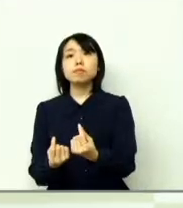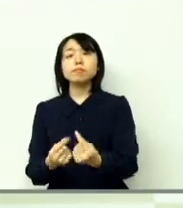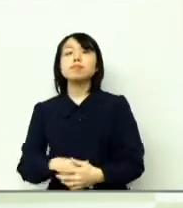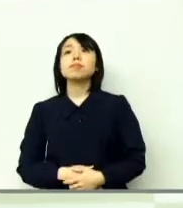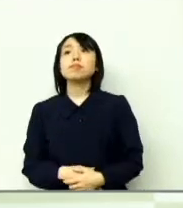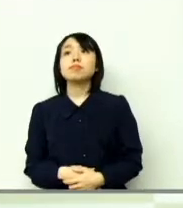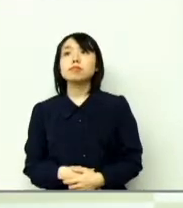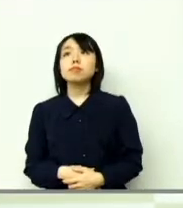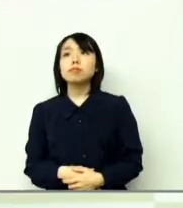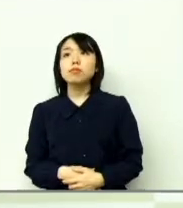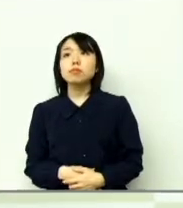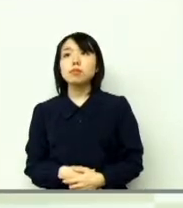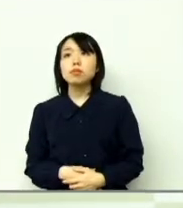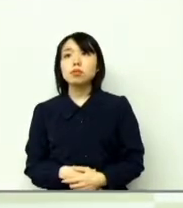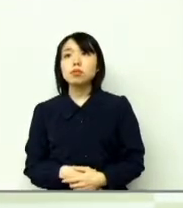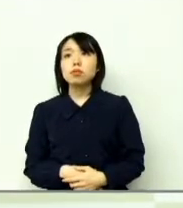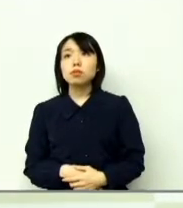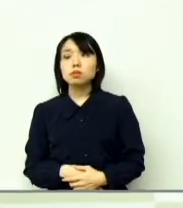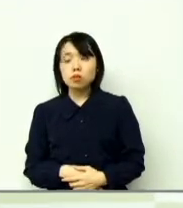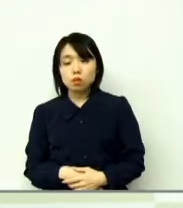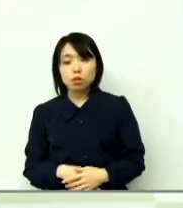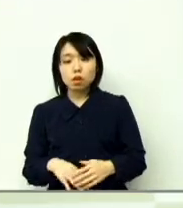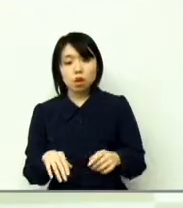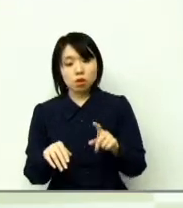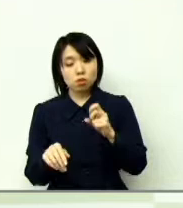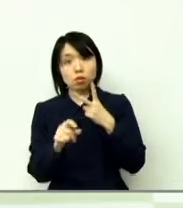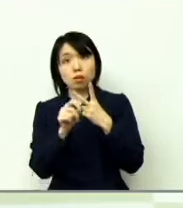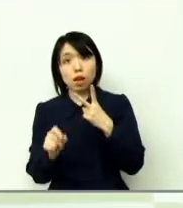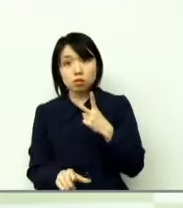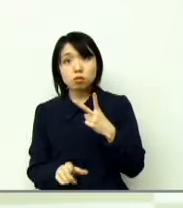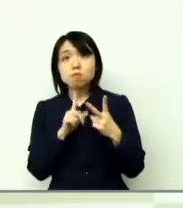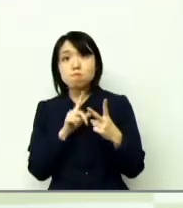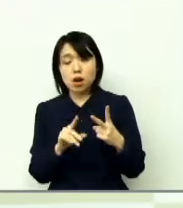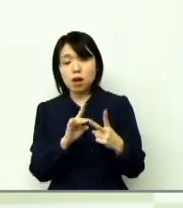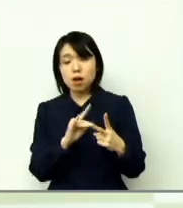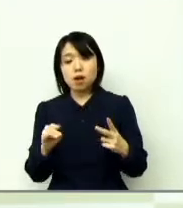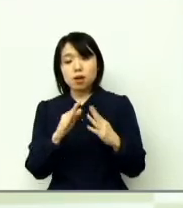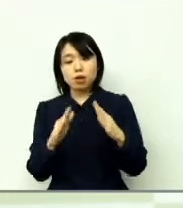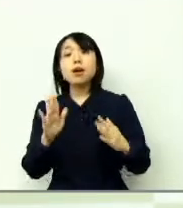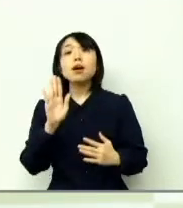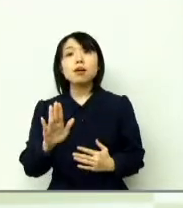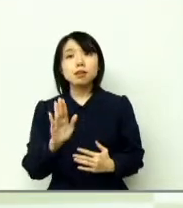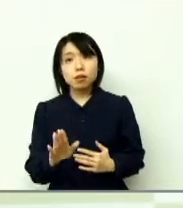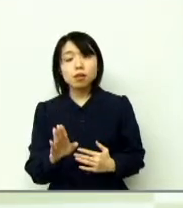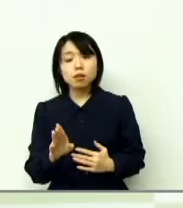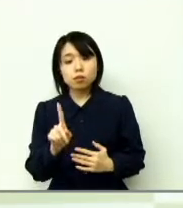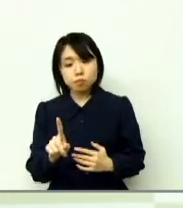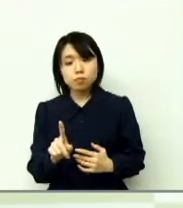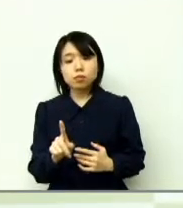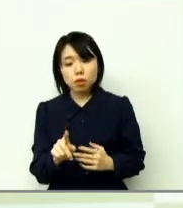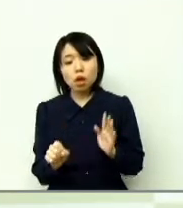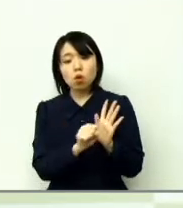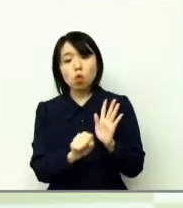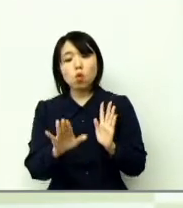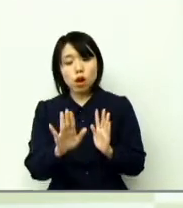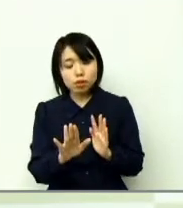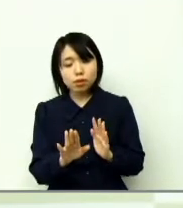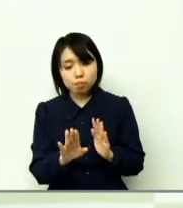それですでに少し12月議会もございましたので効果を上げた分もございます。